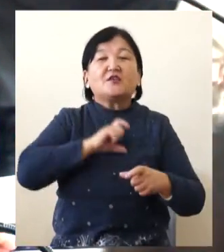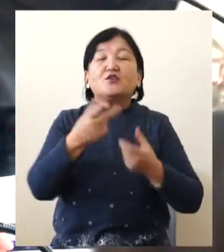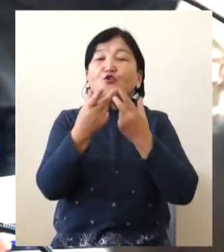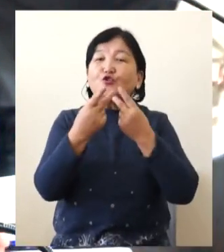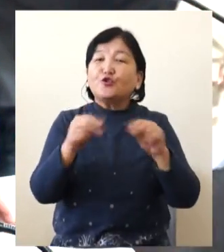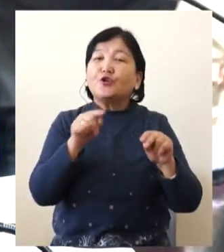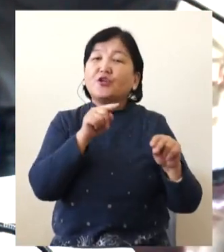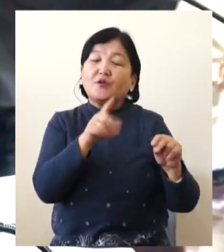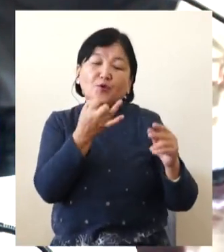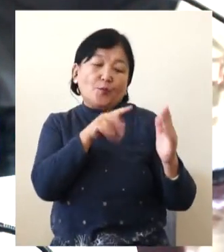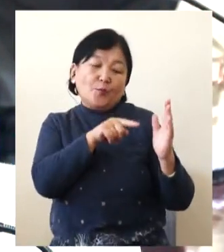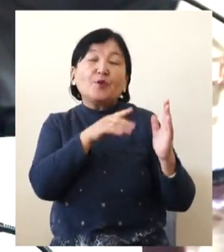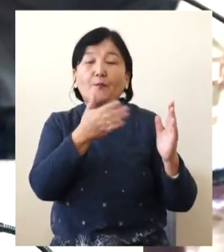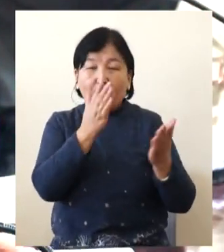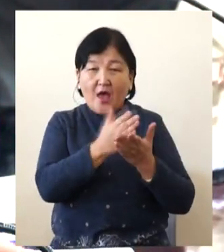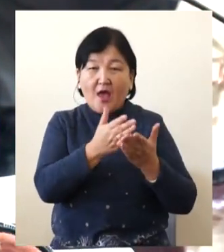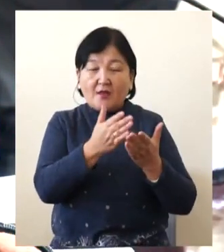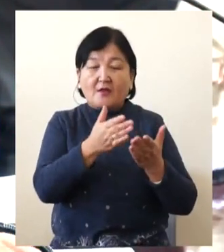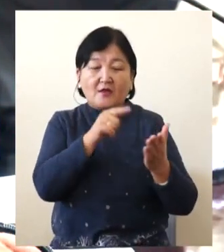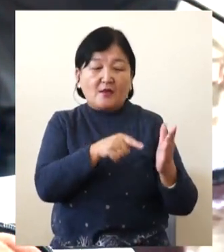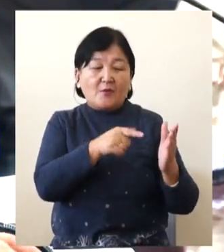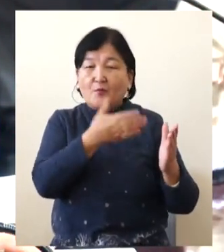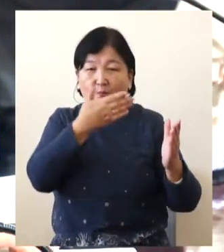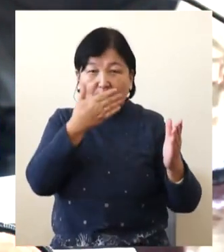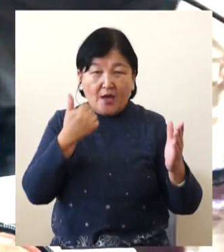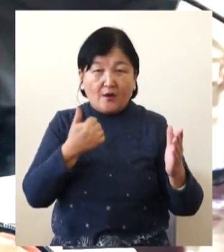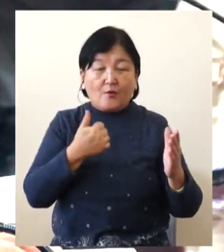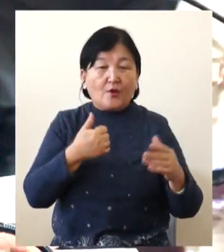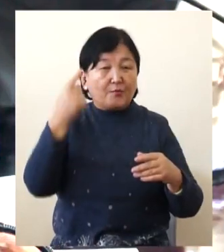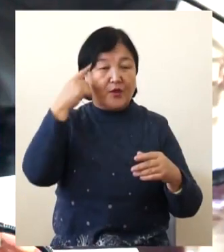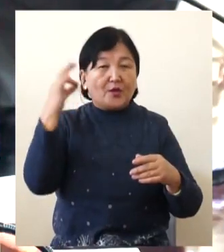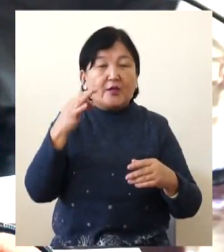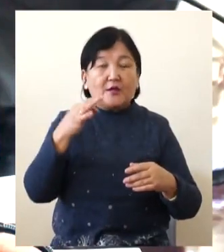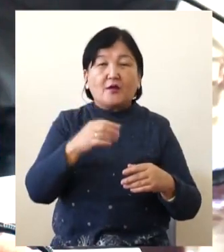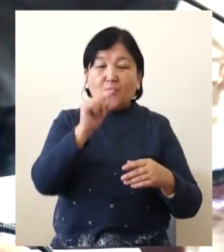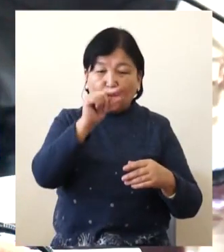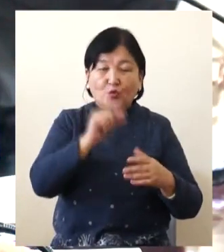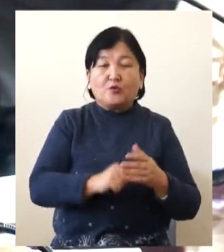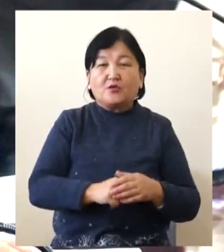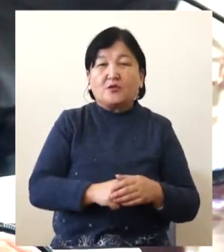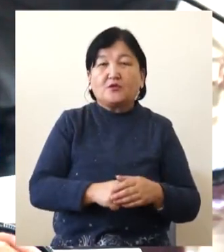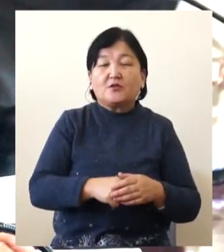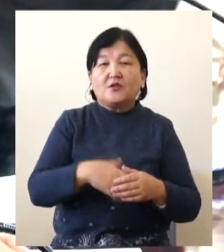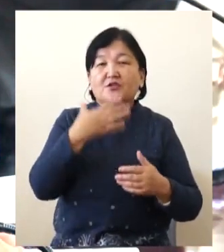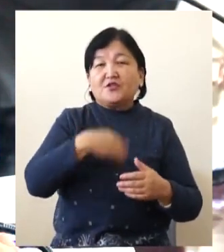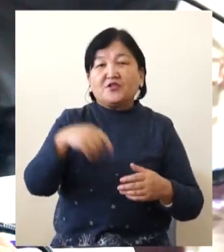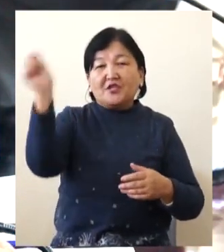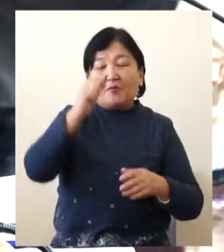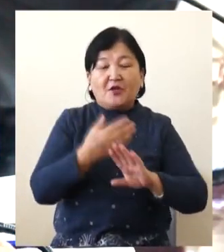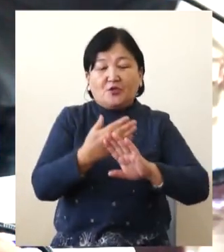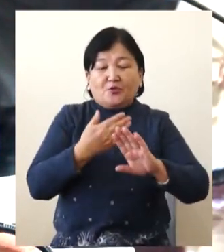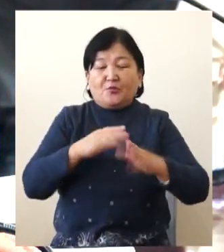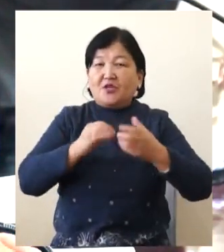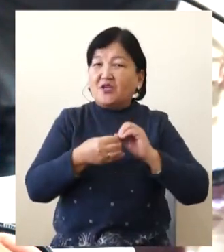юм байхгүй юм мэддэггүй байдлыг ашиглаад одоо жишээ нь одоо шинэ жилийн өмнө хийх баталтай татрын ерөнхий